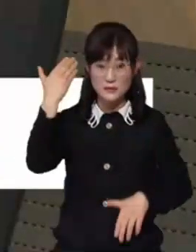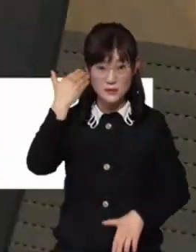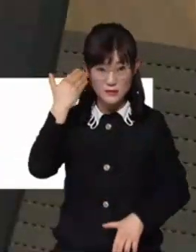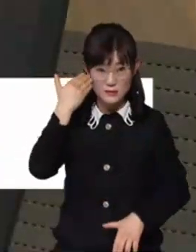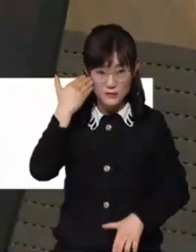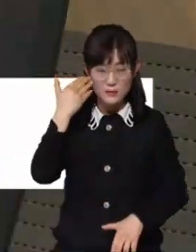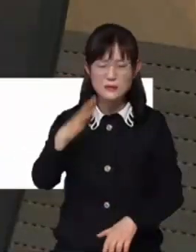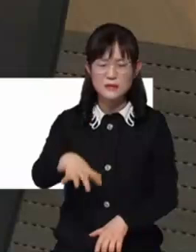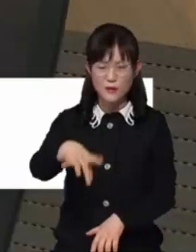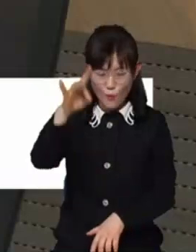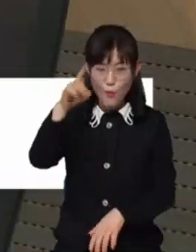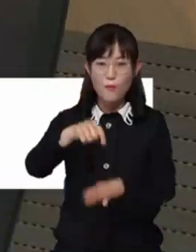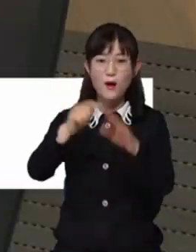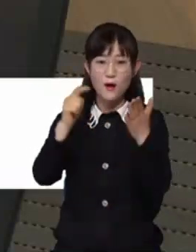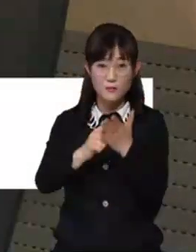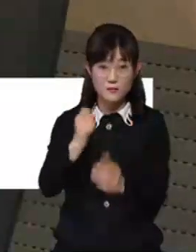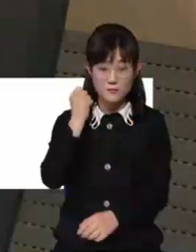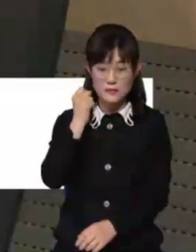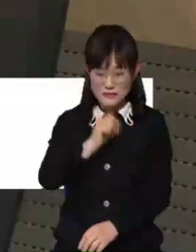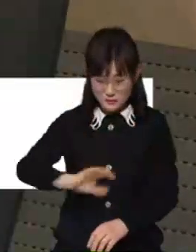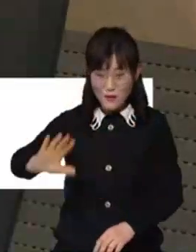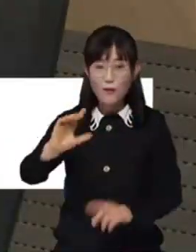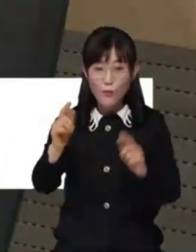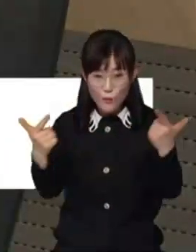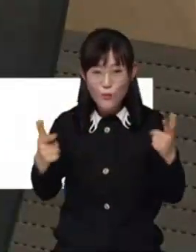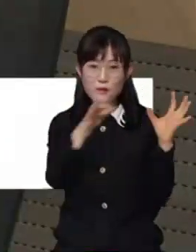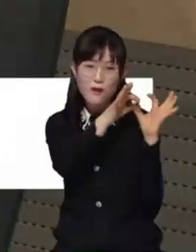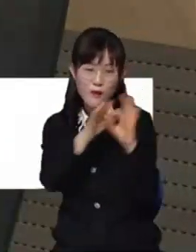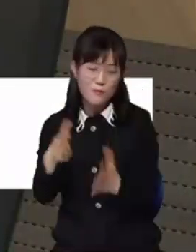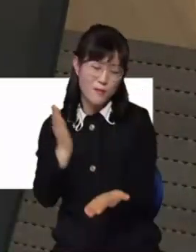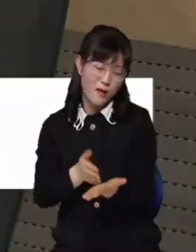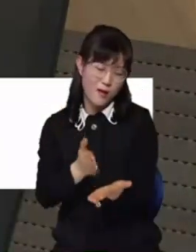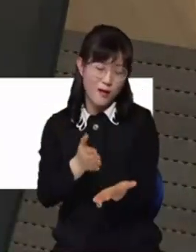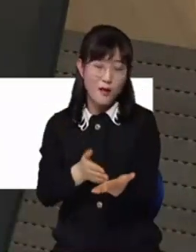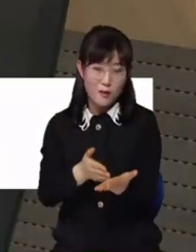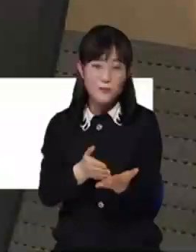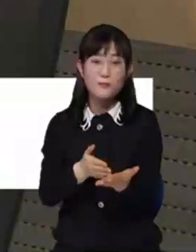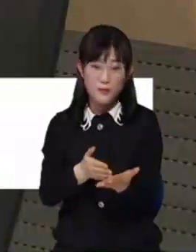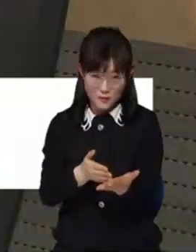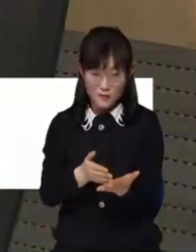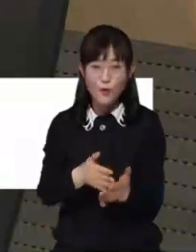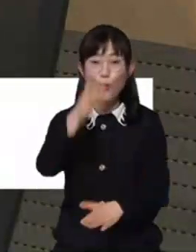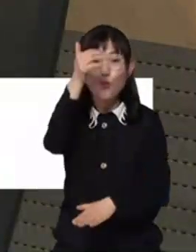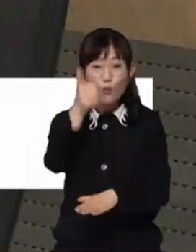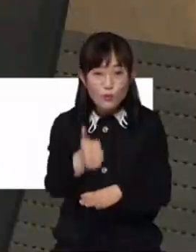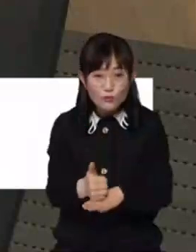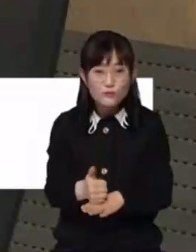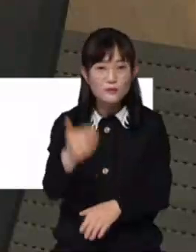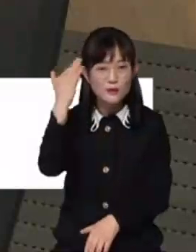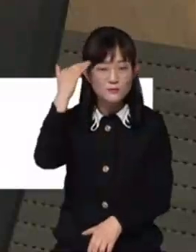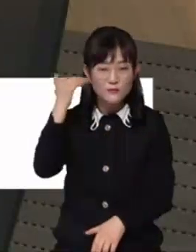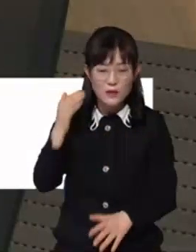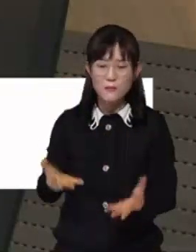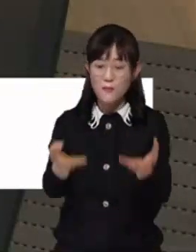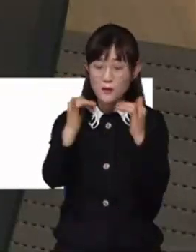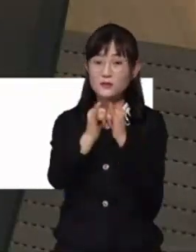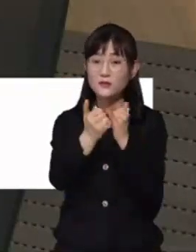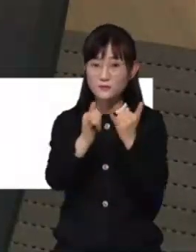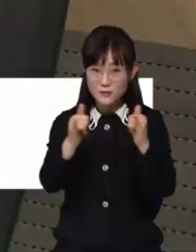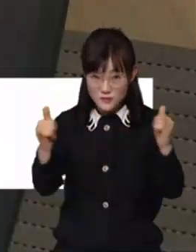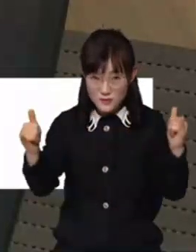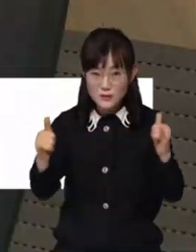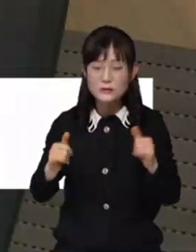하는 초심을 잃지 않고 우리가 계속 얘기하다 보면 결국은 우리나라의 수많은 상식